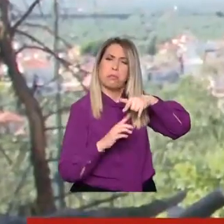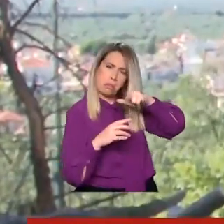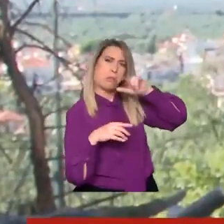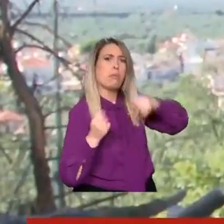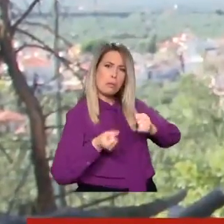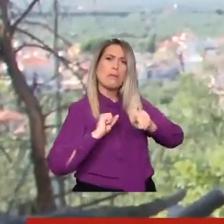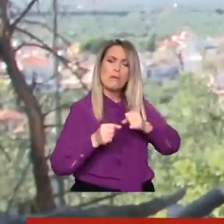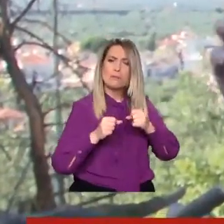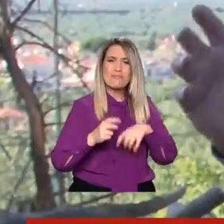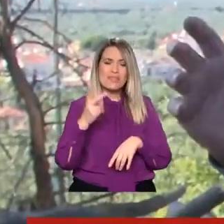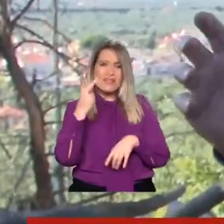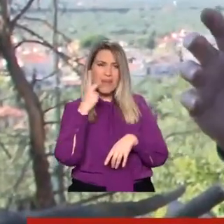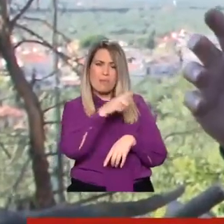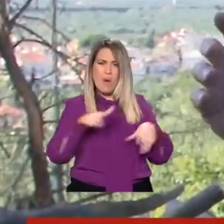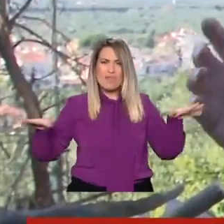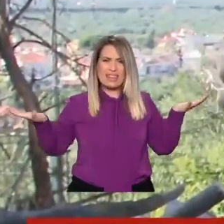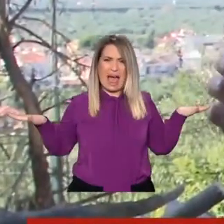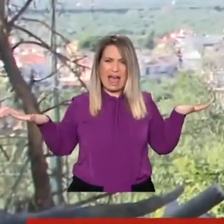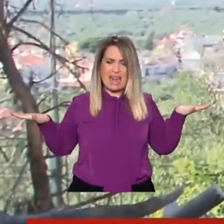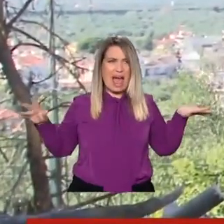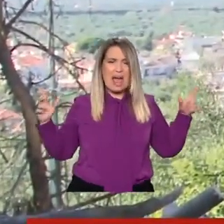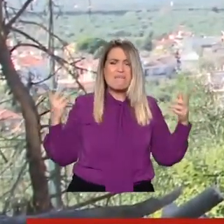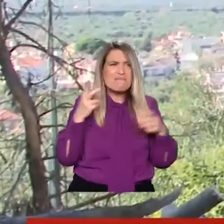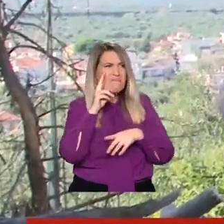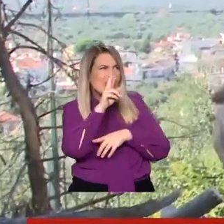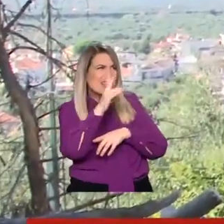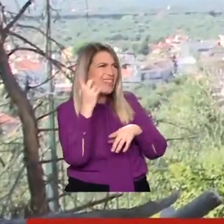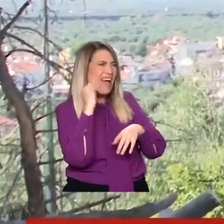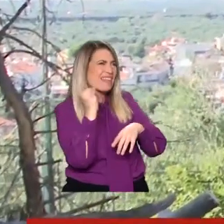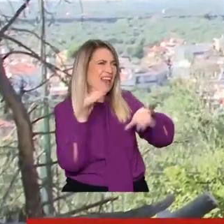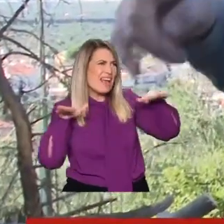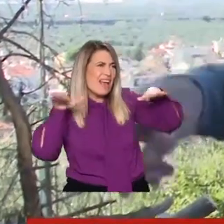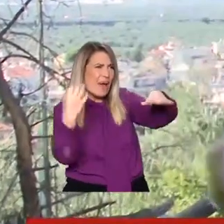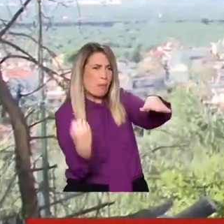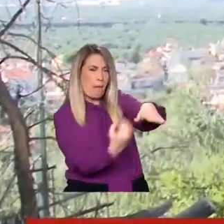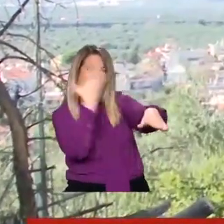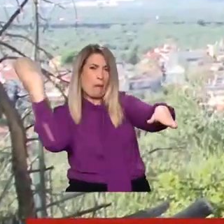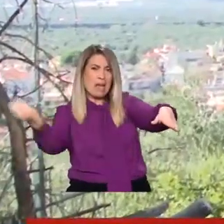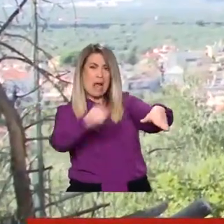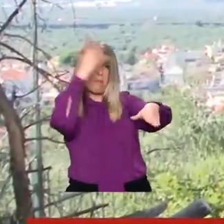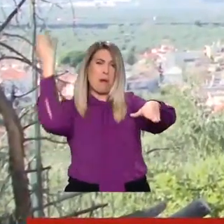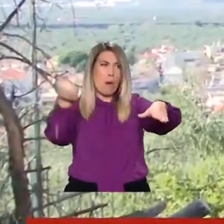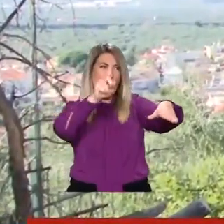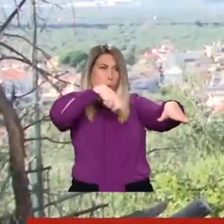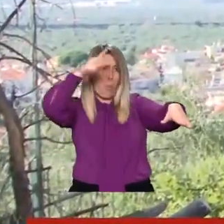φτερά του έβγαινε κάποιος σαν καπνός. Έβλεπα, σαν να είχε βάλει καπνογόνο στα φτερά του και καθώς περιστρεφόταν, ο καπνός έγραφε.